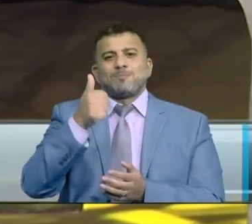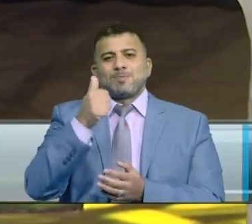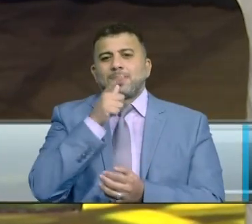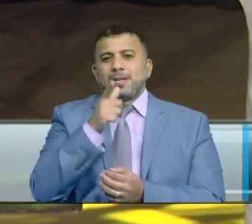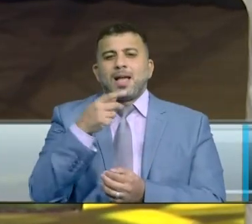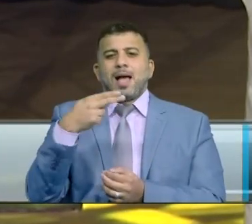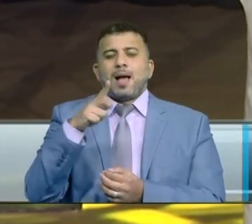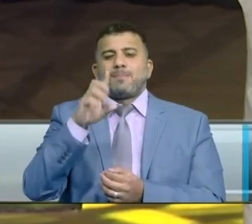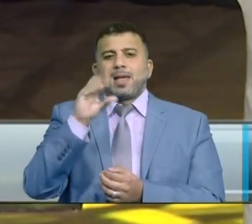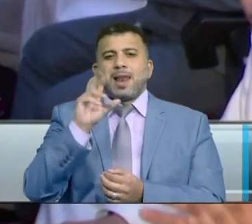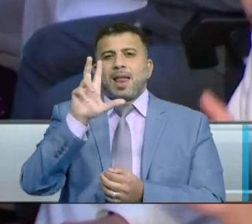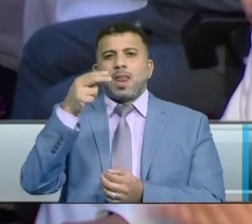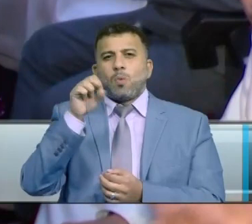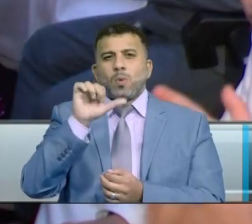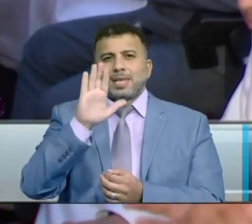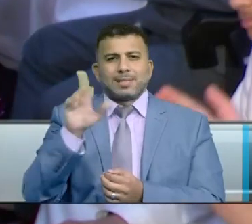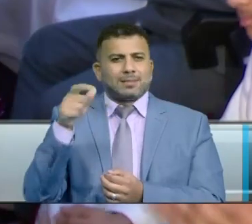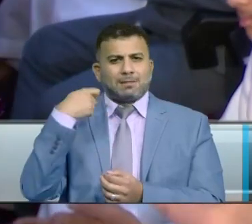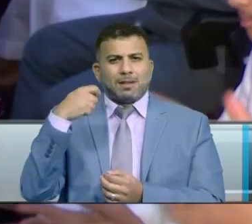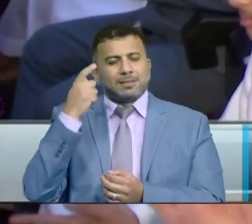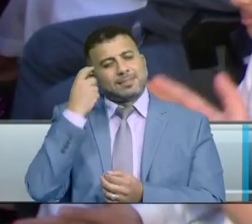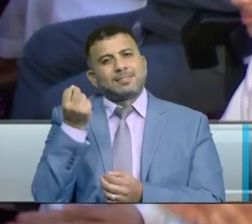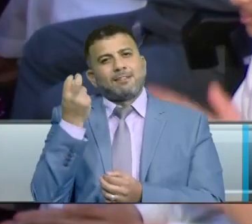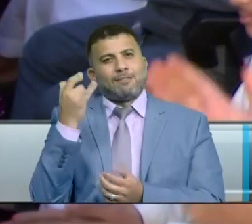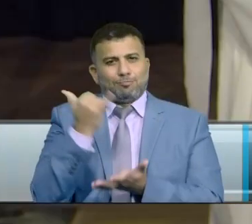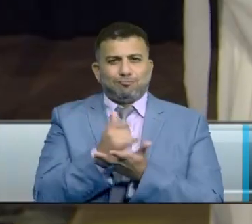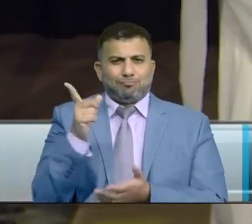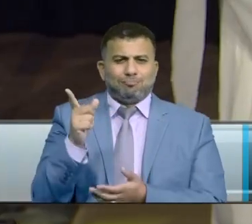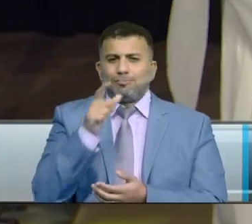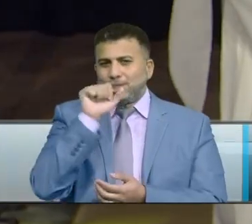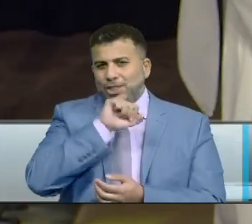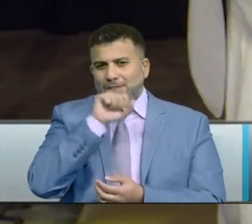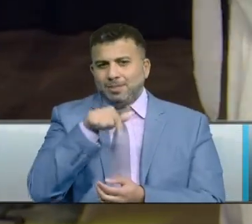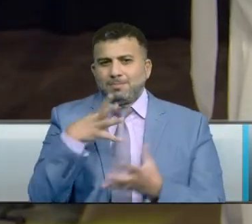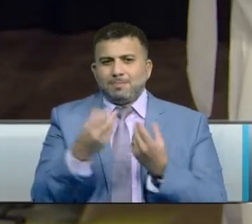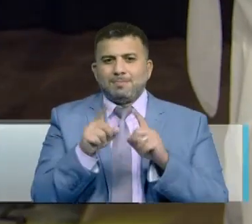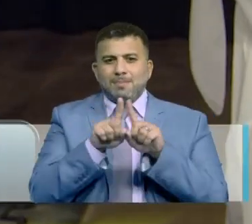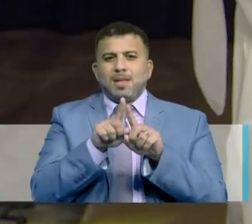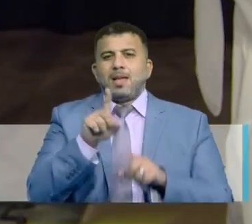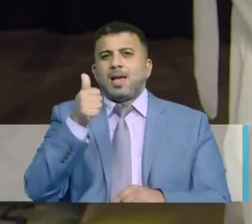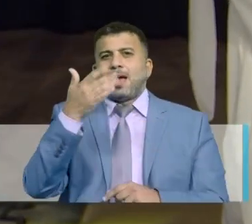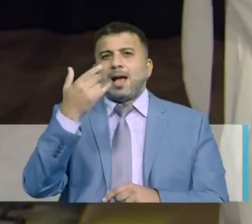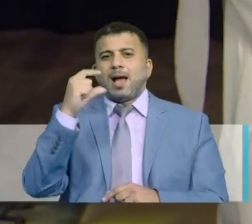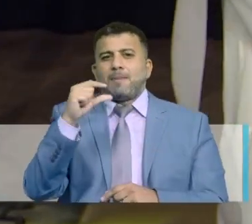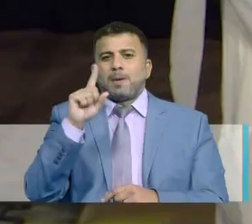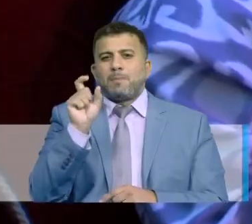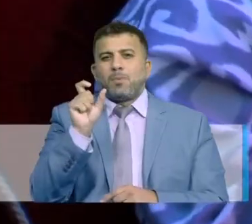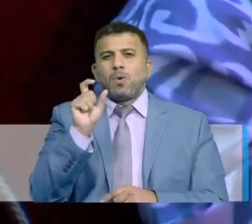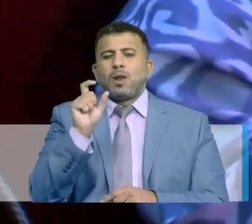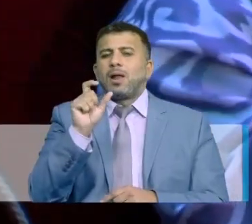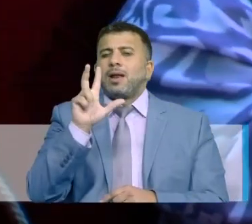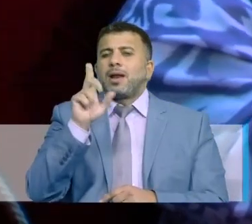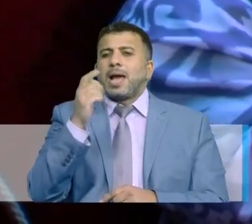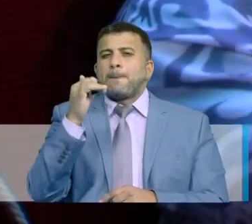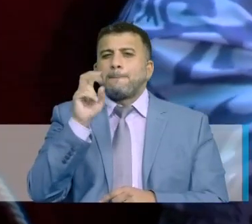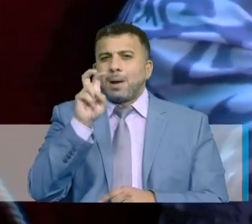سعادة عبد الله بن محمد العويس رئيس دائرة الثقافة بالشارقة، يرافقه الأستاذ أحمد برحيمة مدير إدارة المسرح